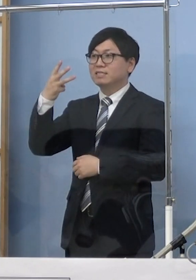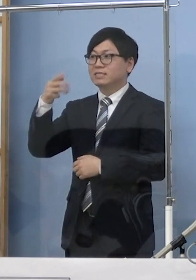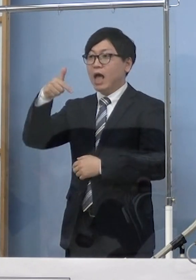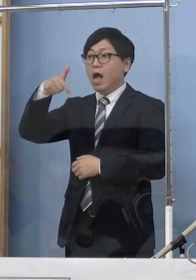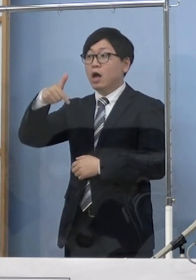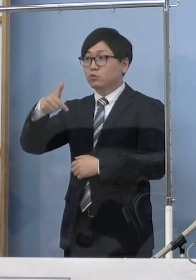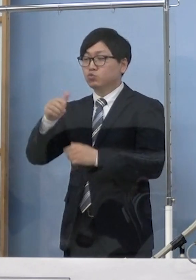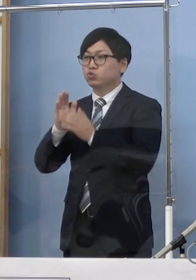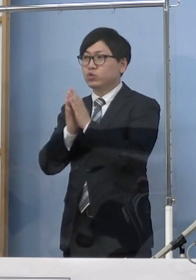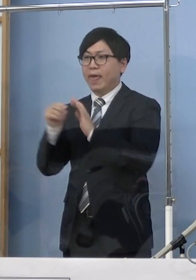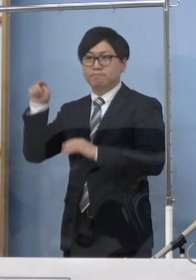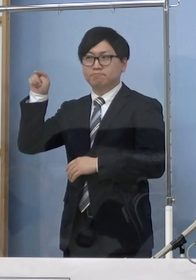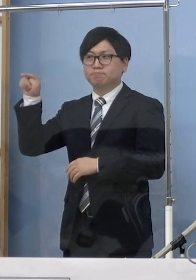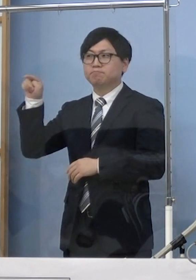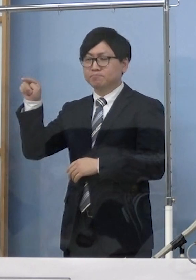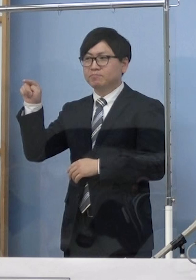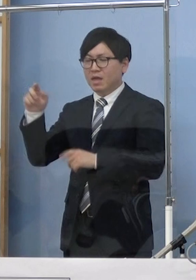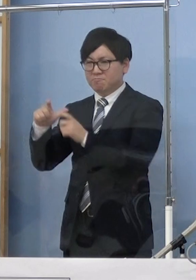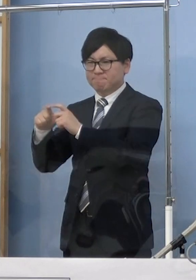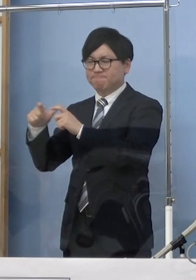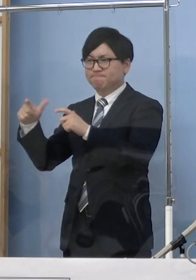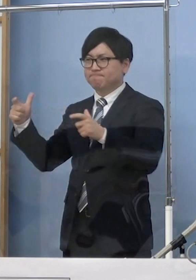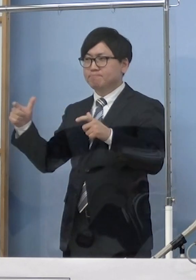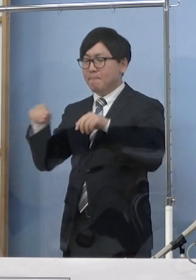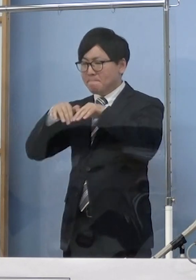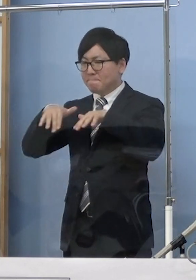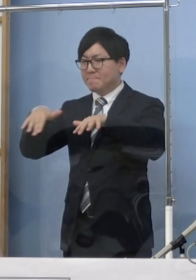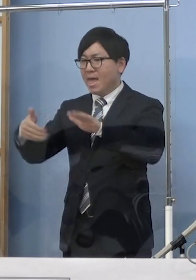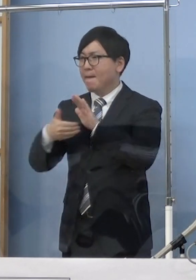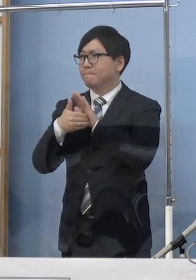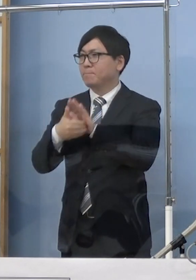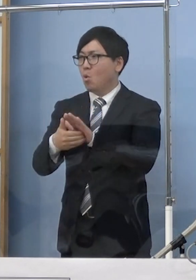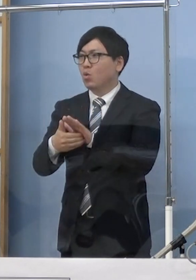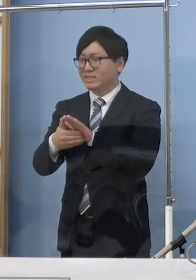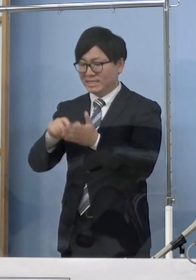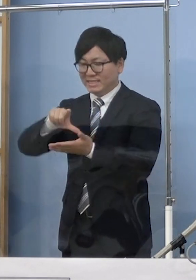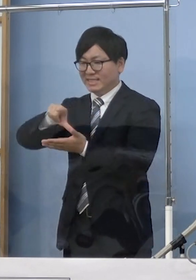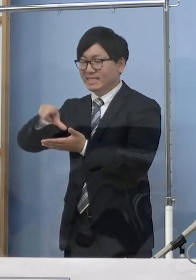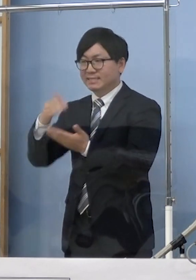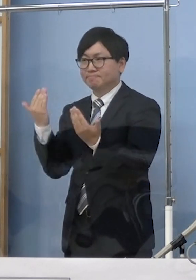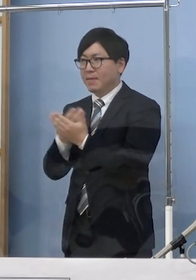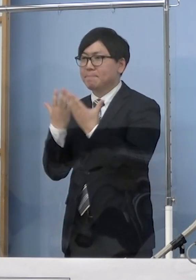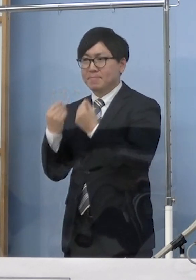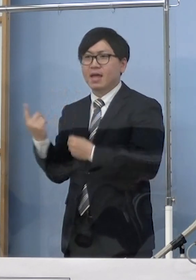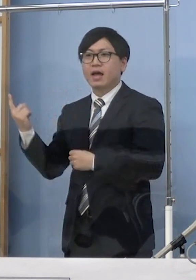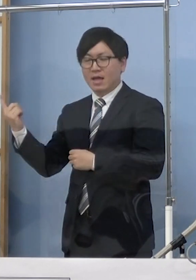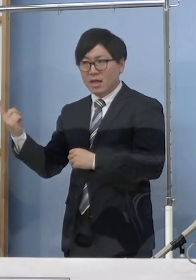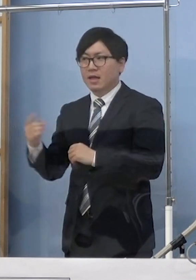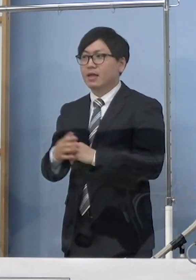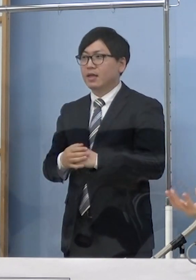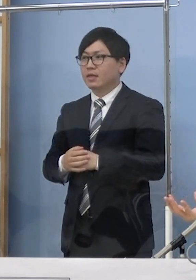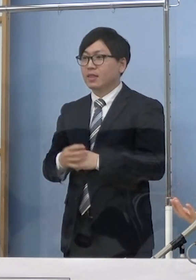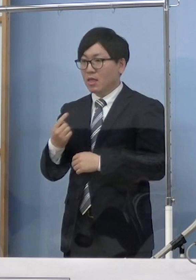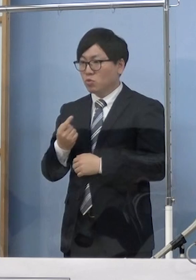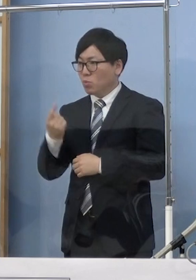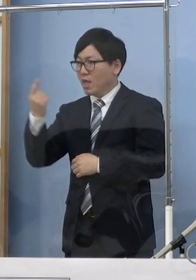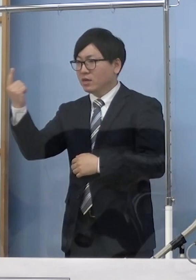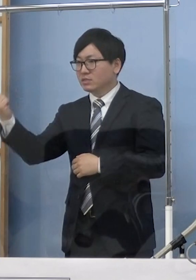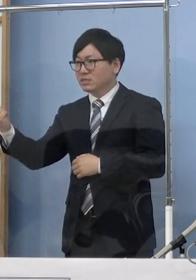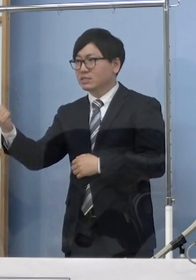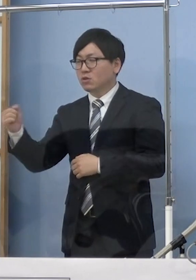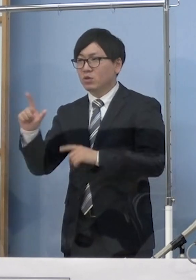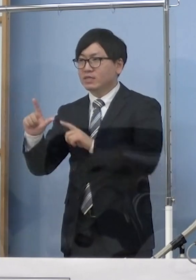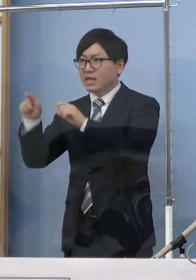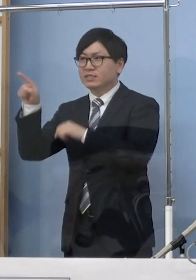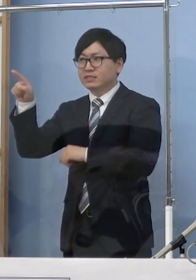県、こちらがまん延防止等重点措置にすでになっているところでありますし、お隣といいますと、そのさらに先の東